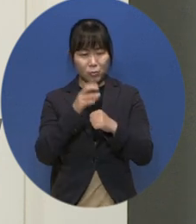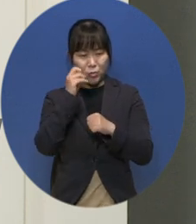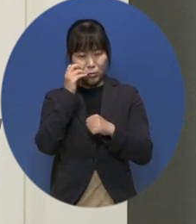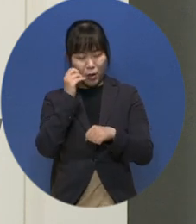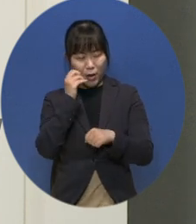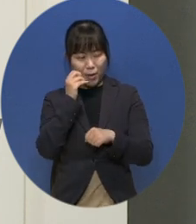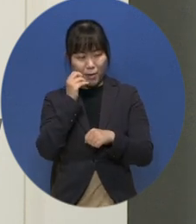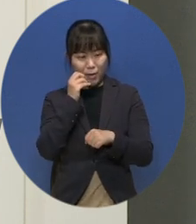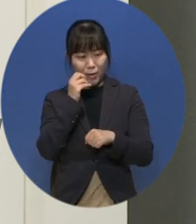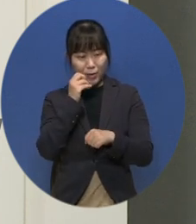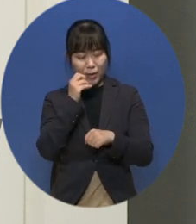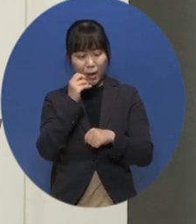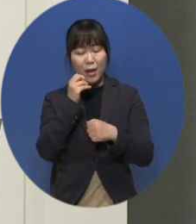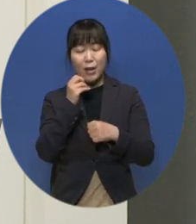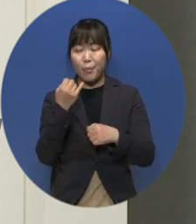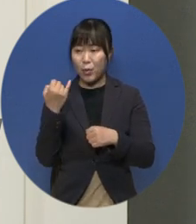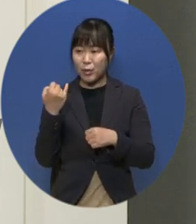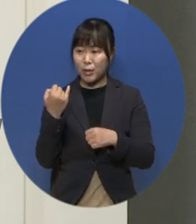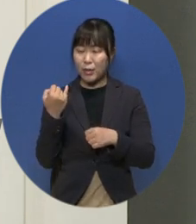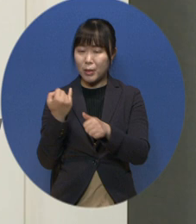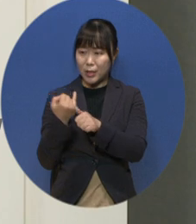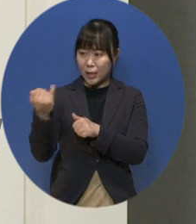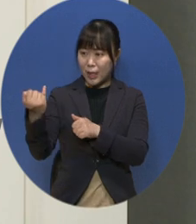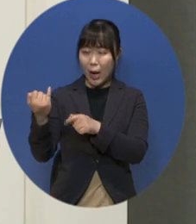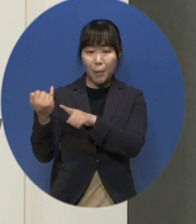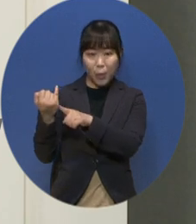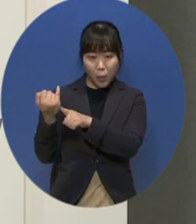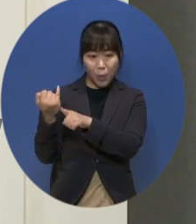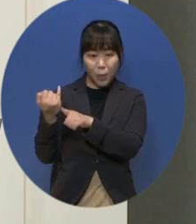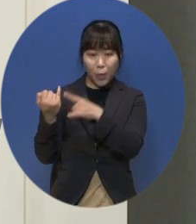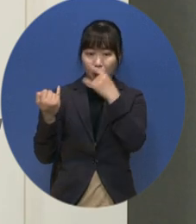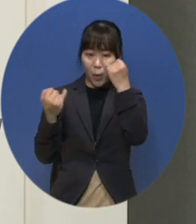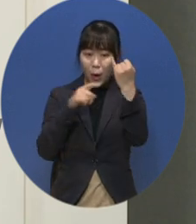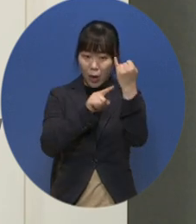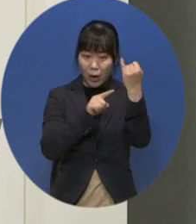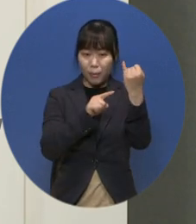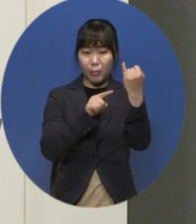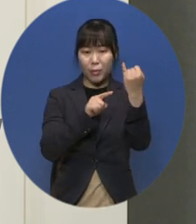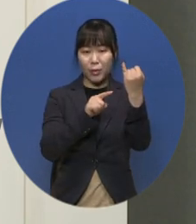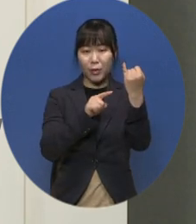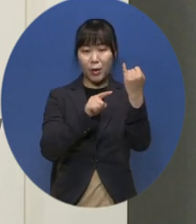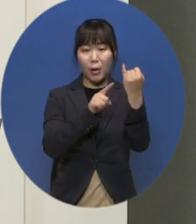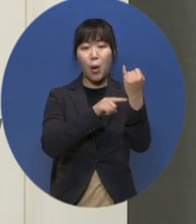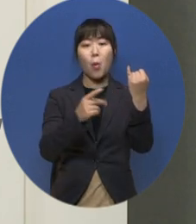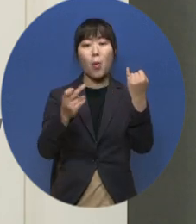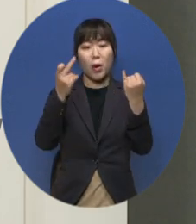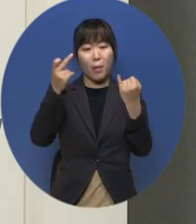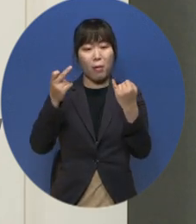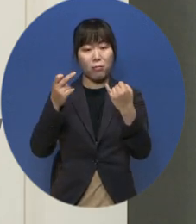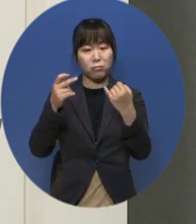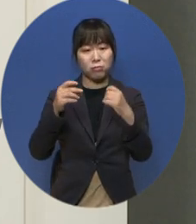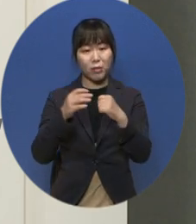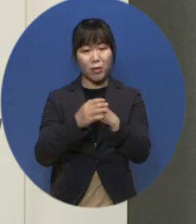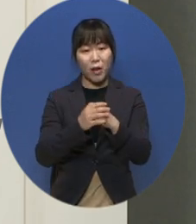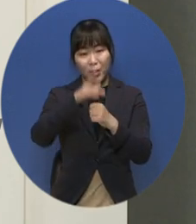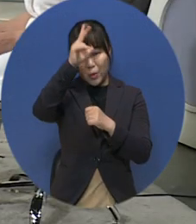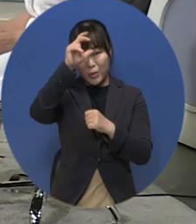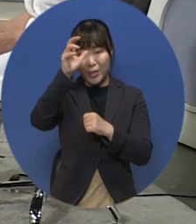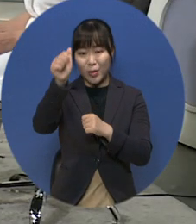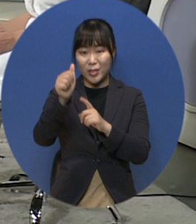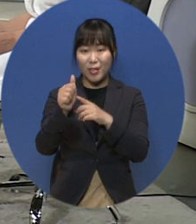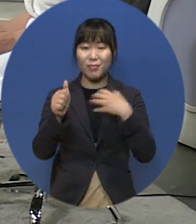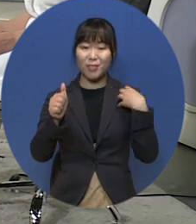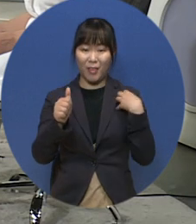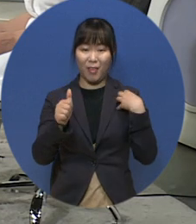장모의 장모 오라버니로 등장을 해서 경찰관 복장을 하고 경찰서장이죠? 네. 예,